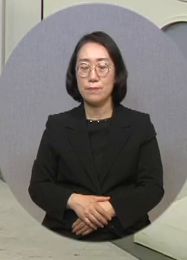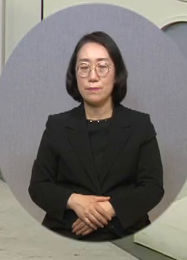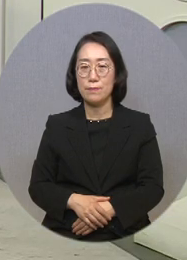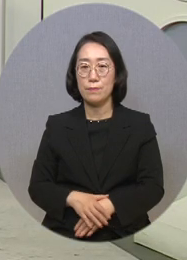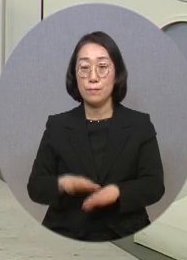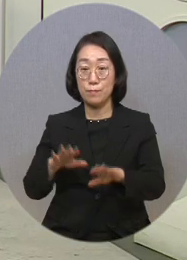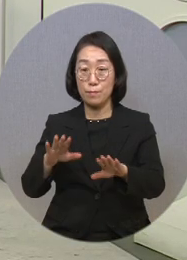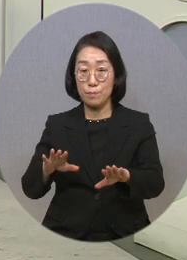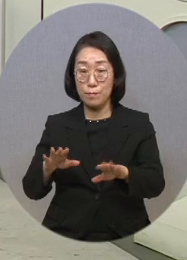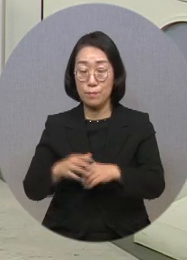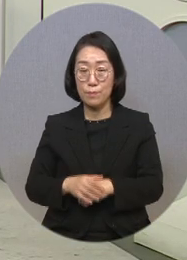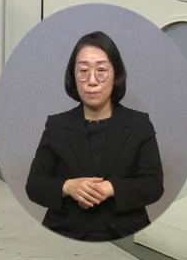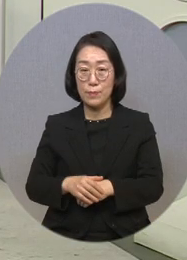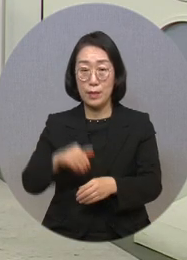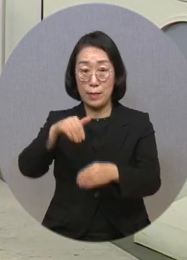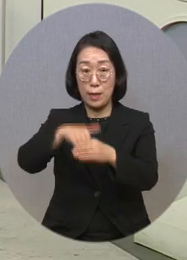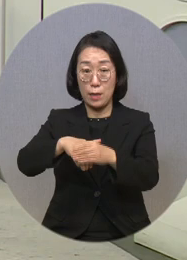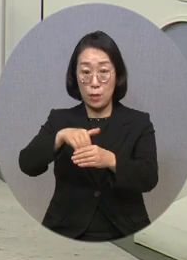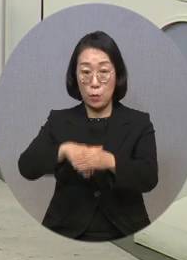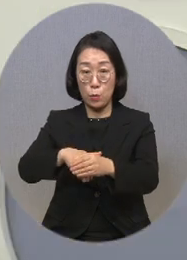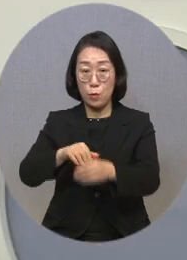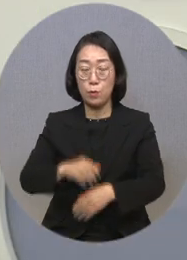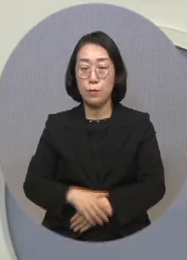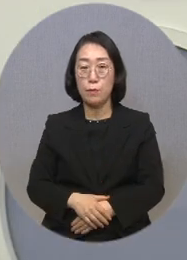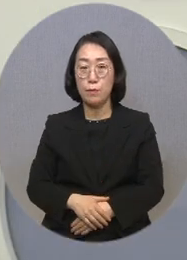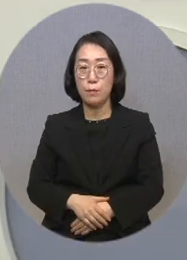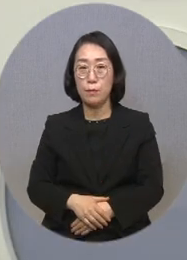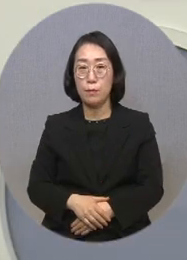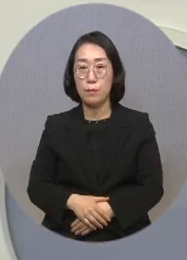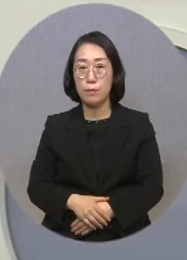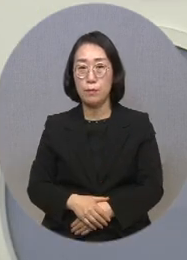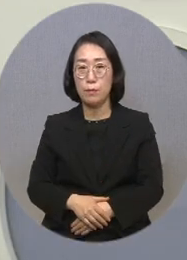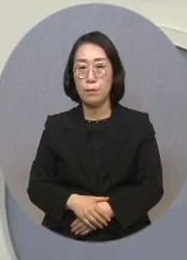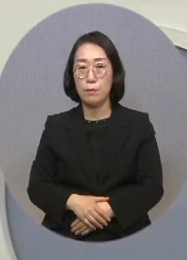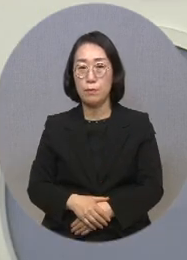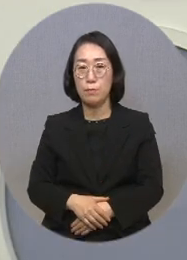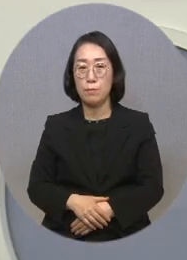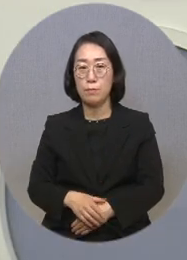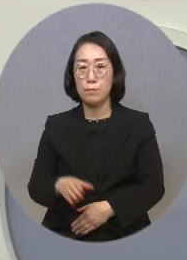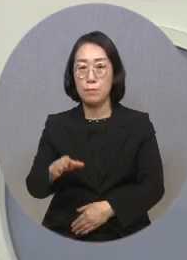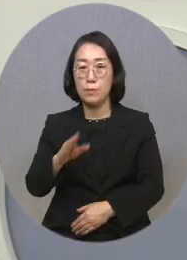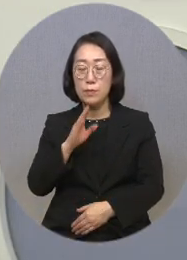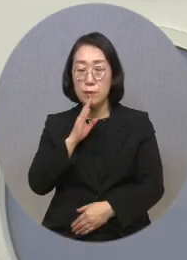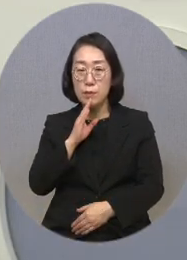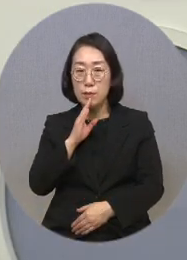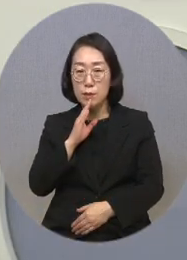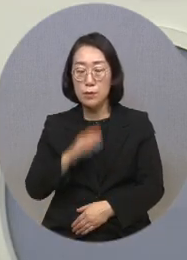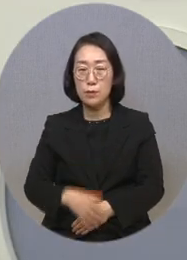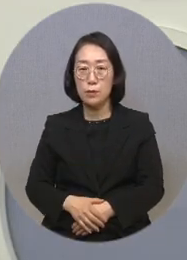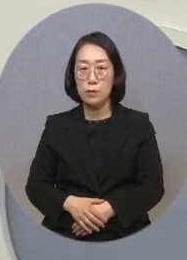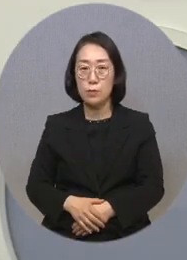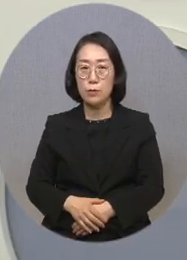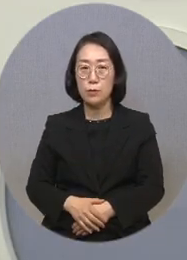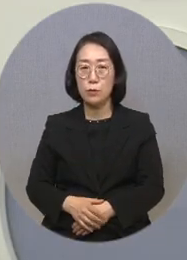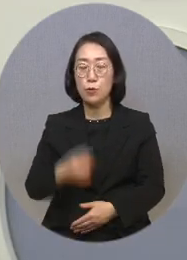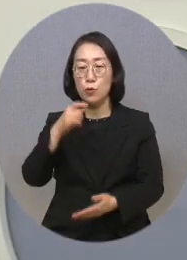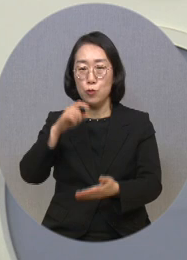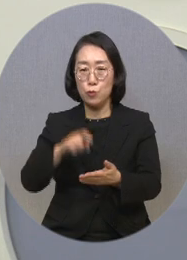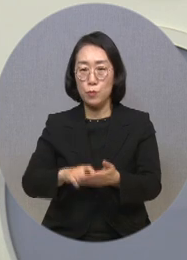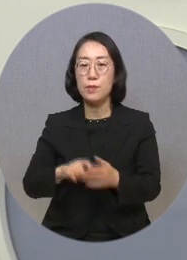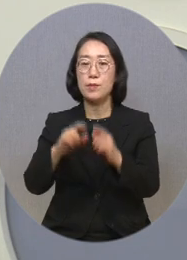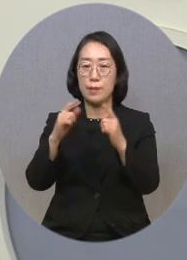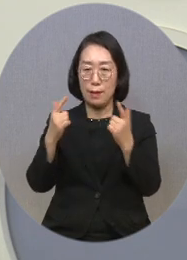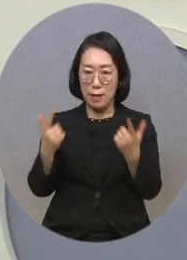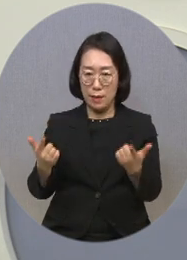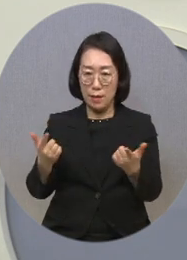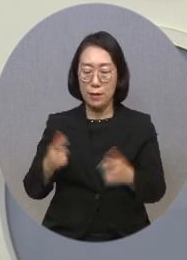20대 대선은 사실 수리상으로는 대제 무용지상이다 해서 사실 이렇게 쉬운